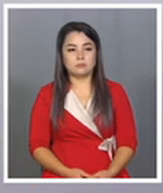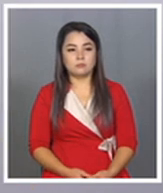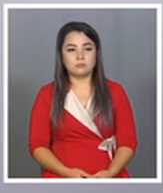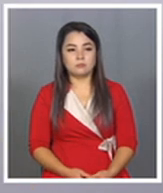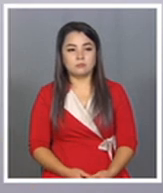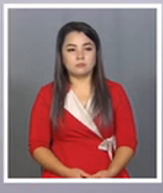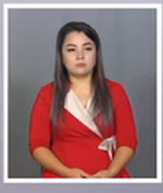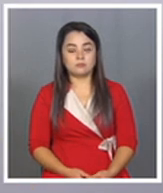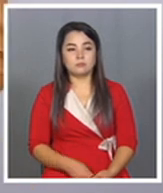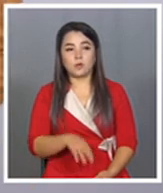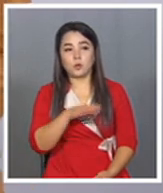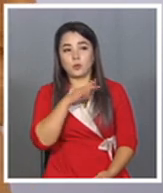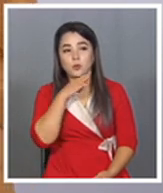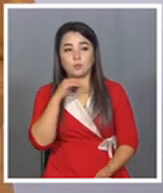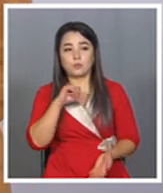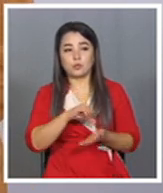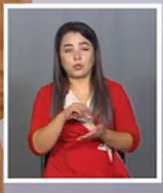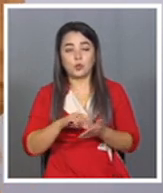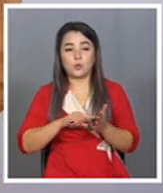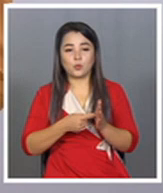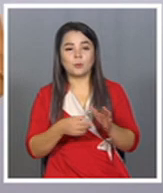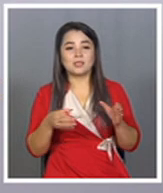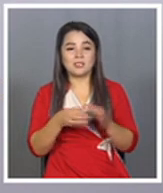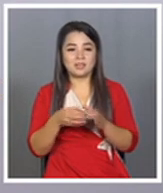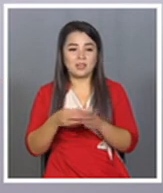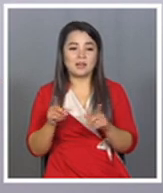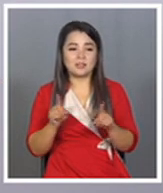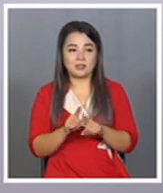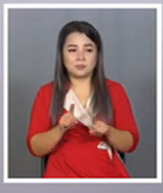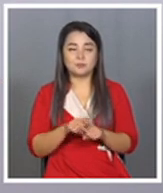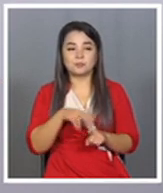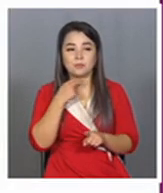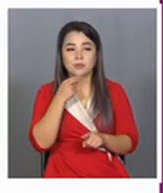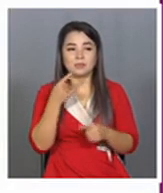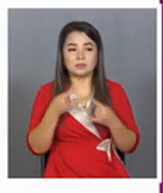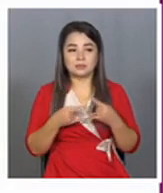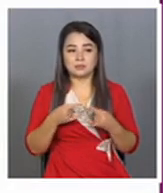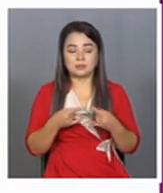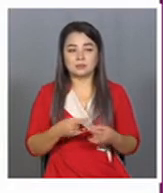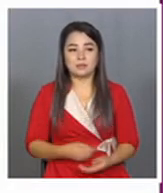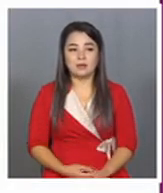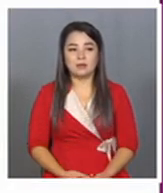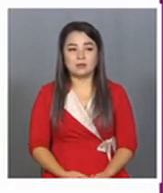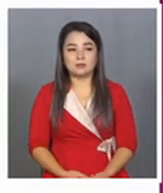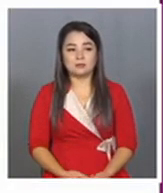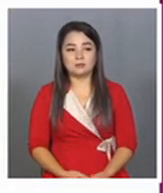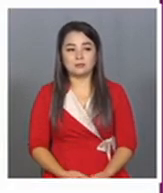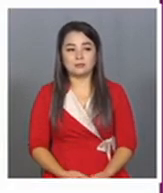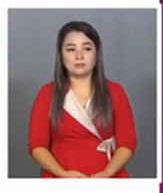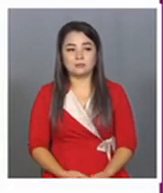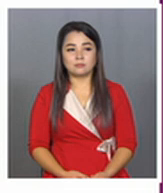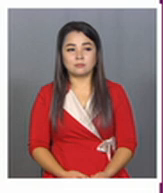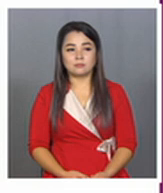Көп мүшені көбейткіштерге жіктеңіздер. Берілгені 26 көбейтілген k-ның 4-ші дәрежесі